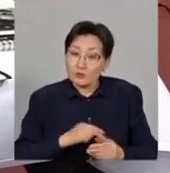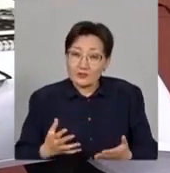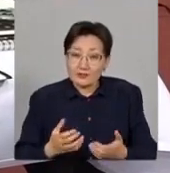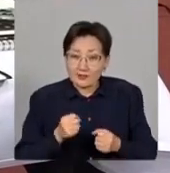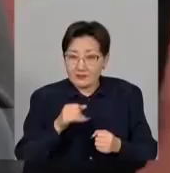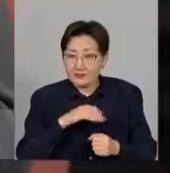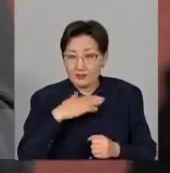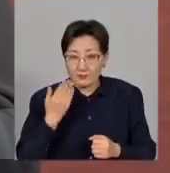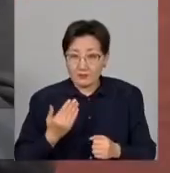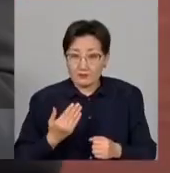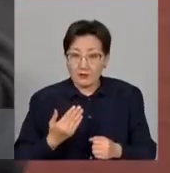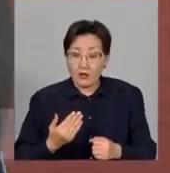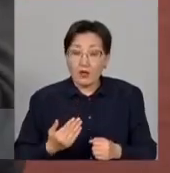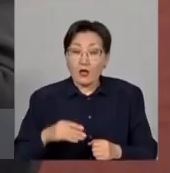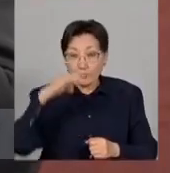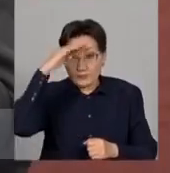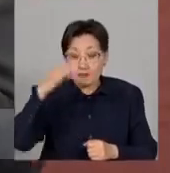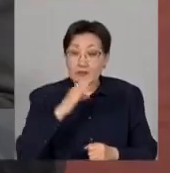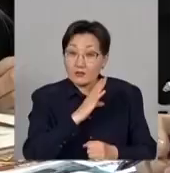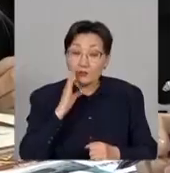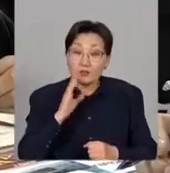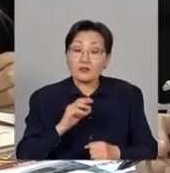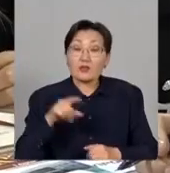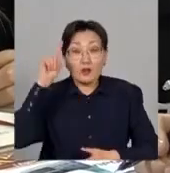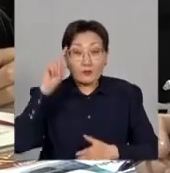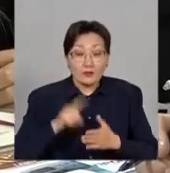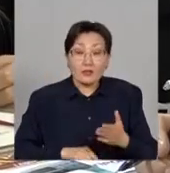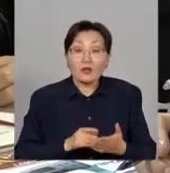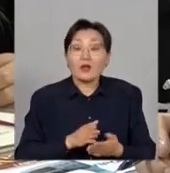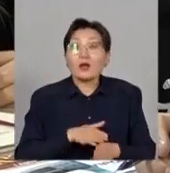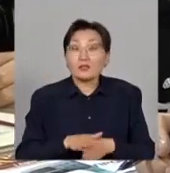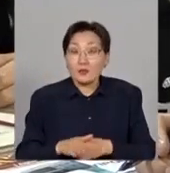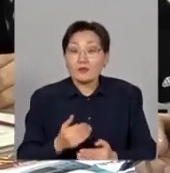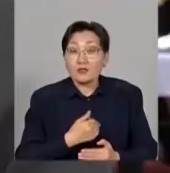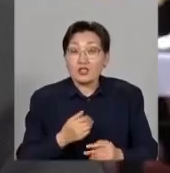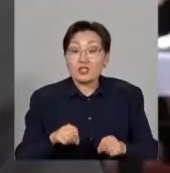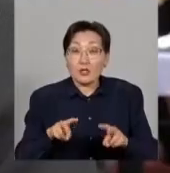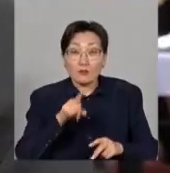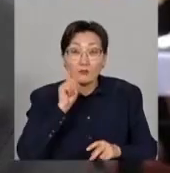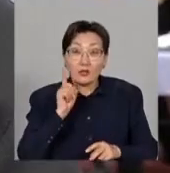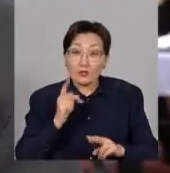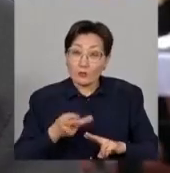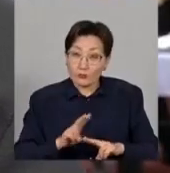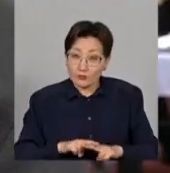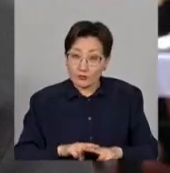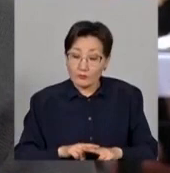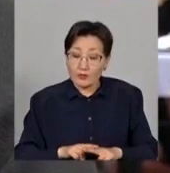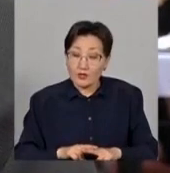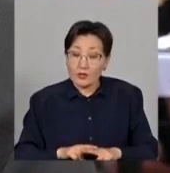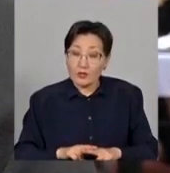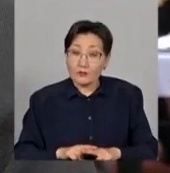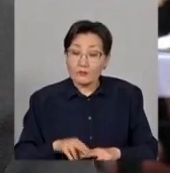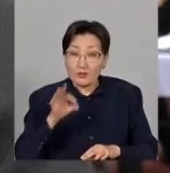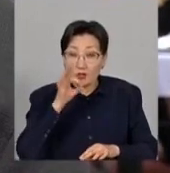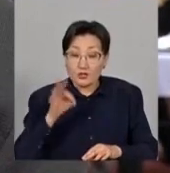алғысы келмейді екен. Дегенмен атана үмітін ақтасам деген жас маманға бұл да тоқтау емес. Мамандықпен жұмыс істеп көрдім, барлығы